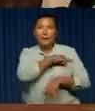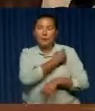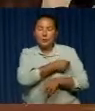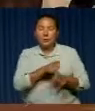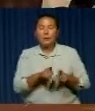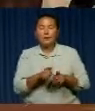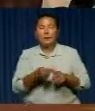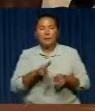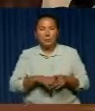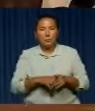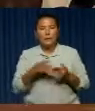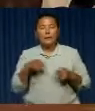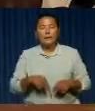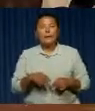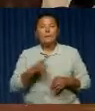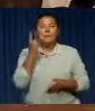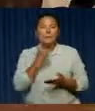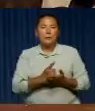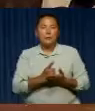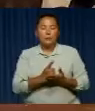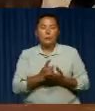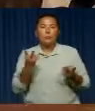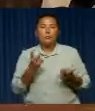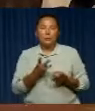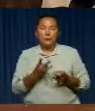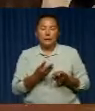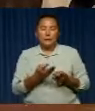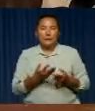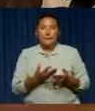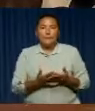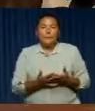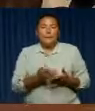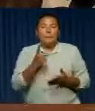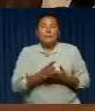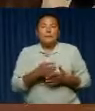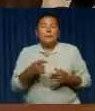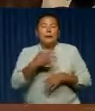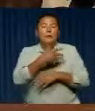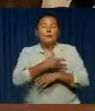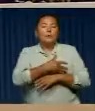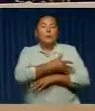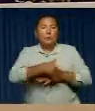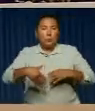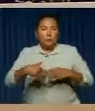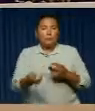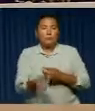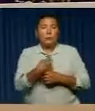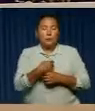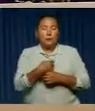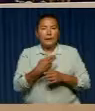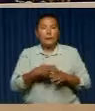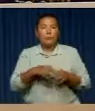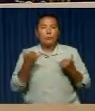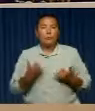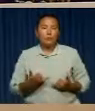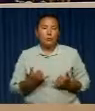Сондықтан бұл осы кезде індетті өршітіп алдық. Сол кездегі індет сырттан келген індет Маңғыстауға. Бүгінгі